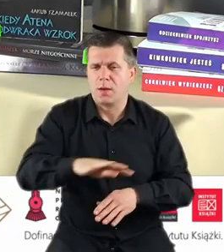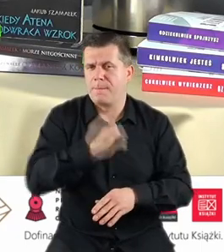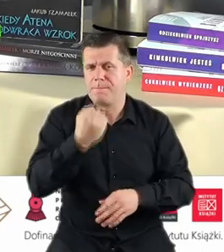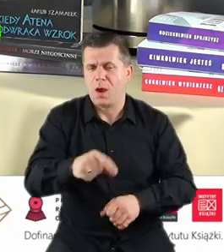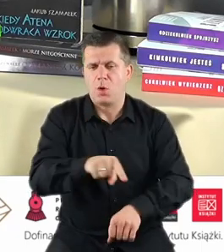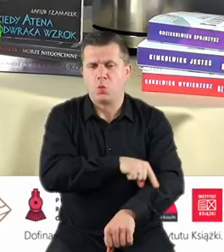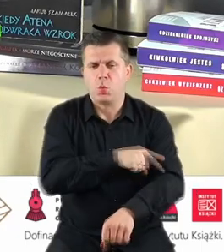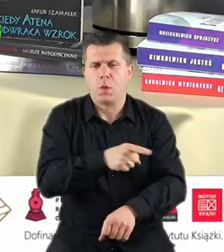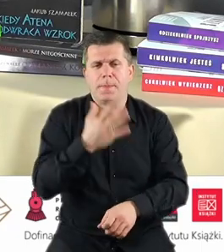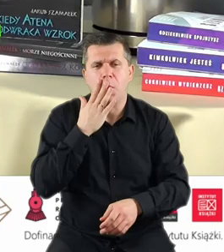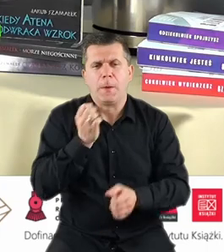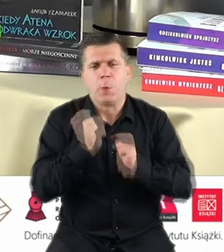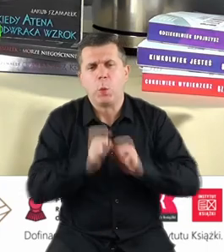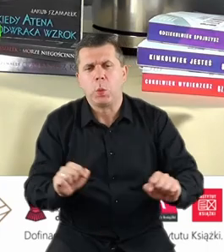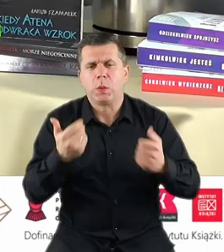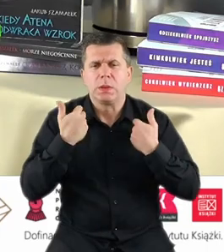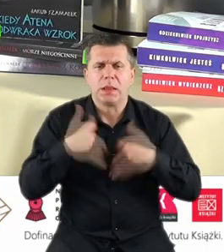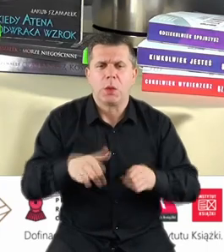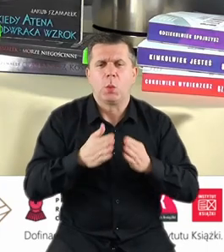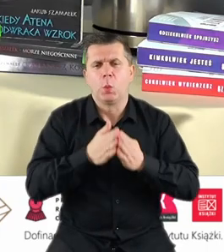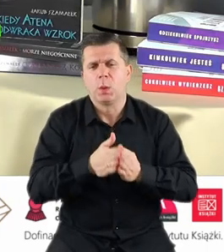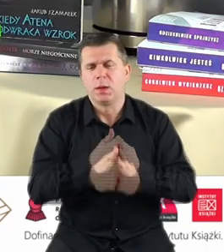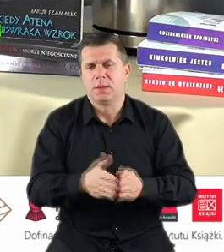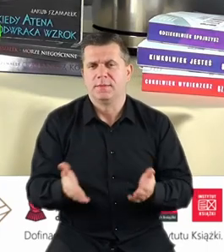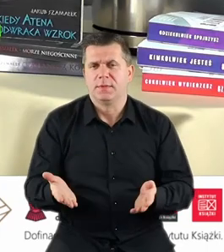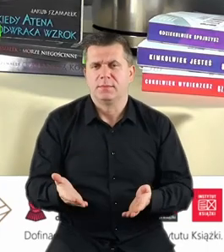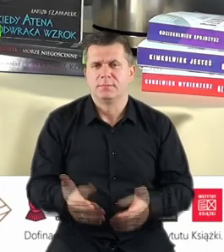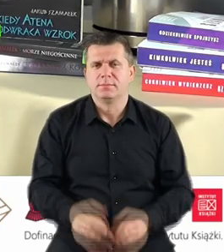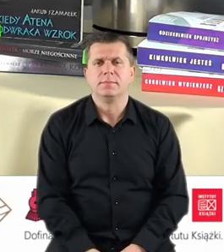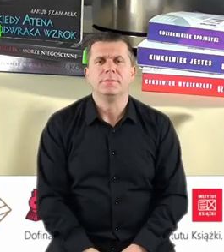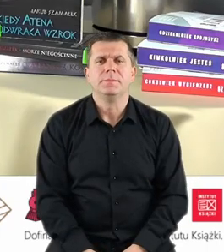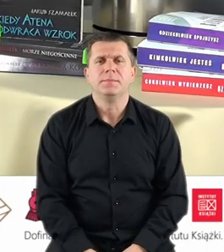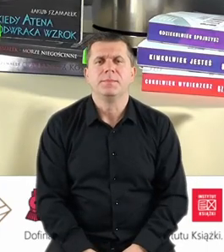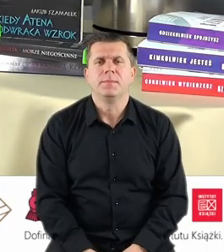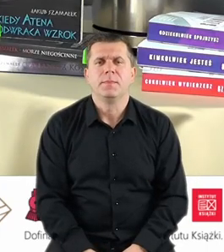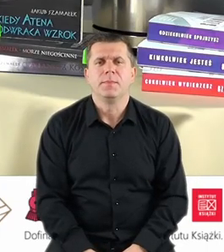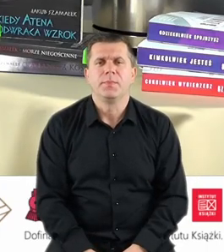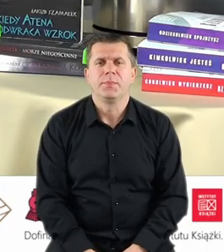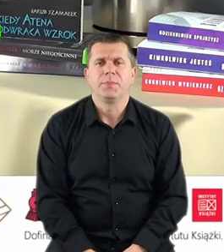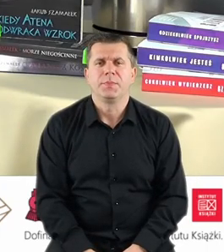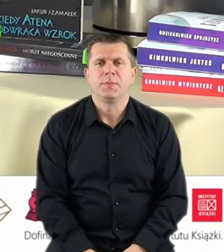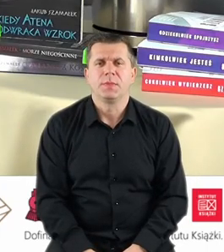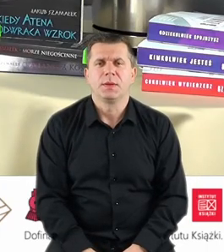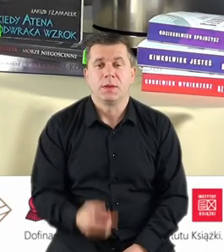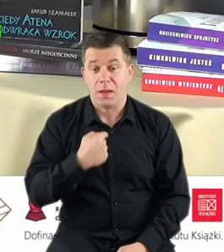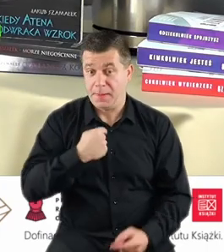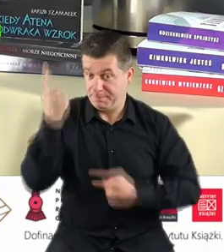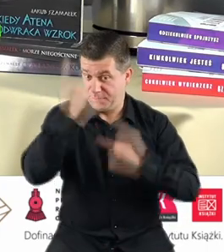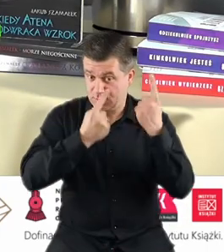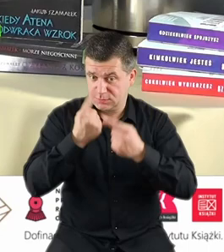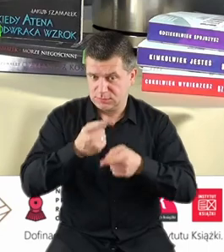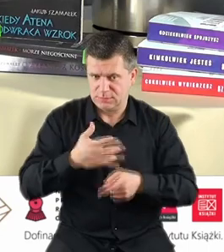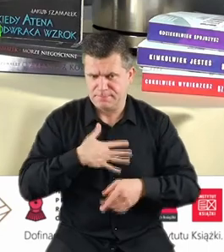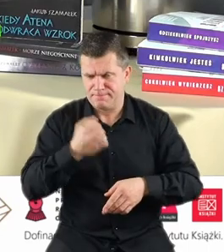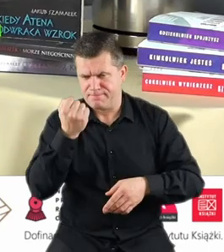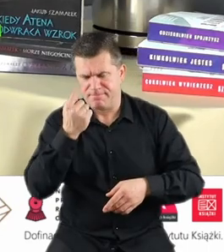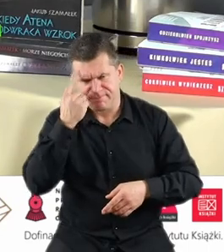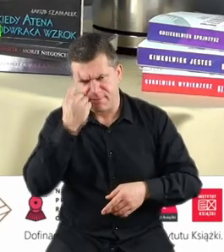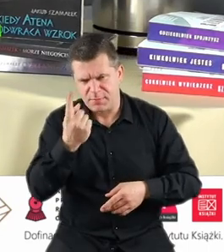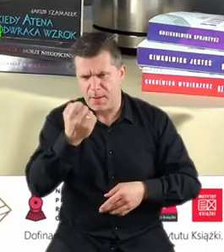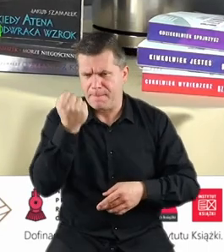bardzo długo go unikano i bardzo długo jakby wymyślaliśmy bardzo